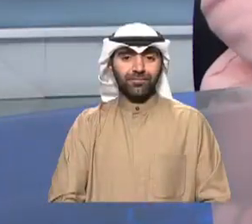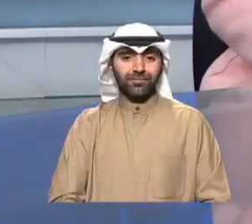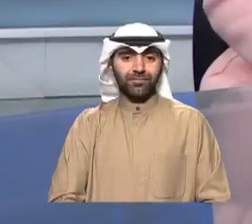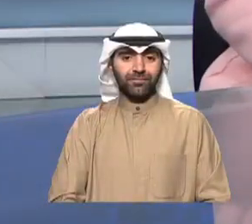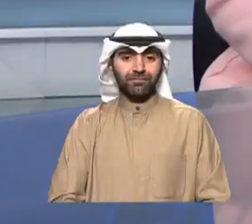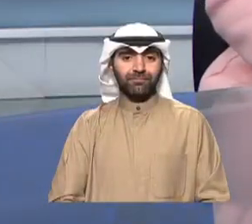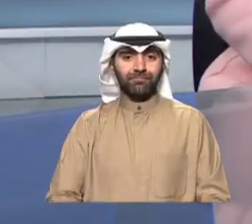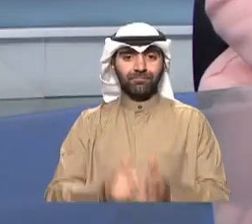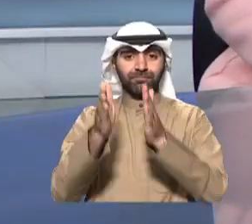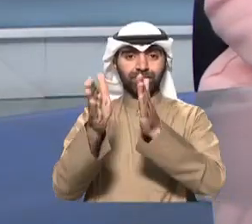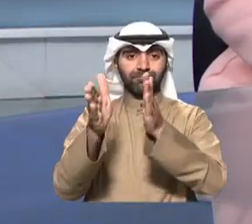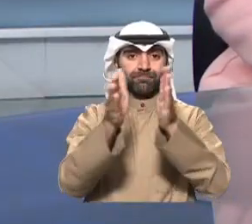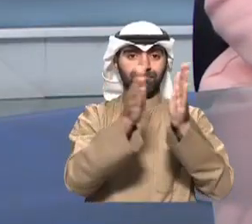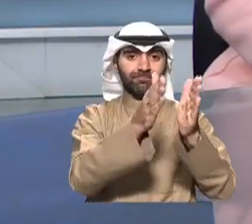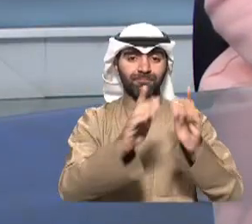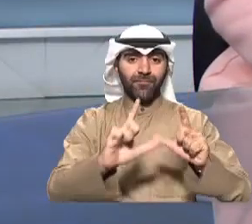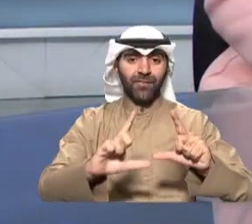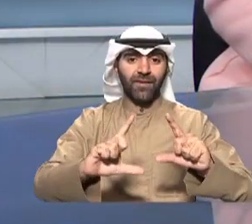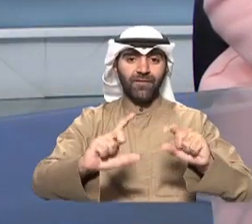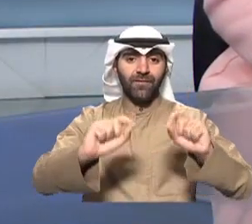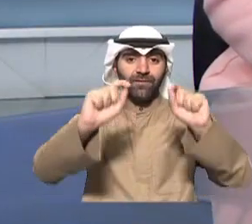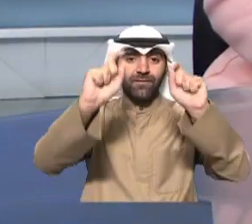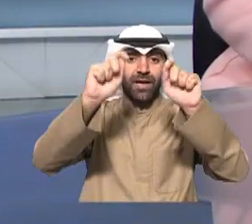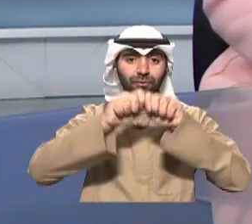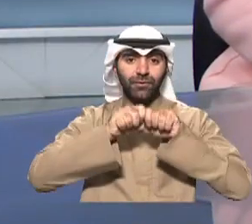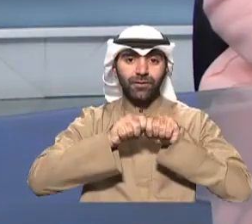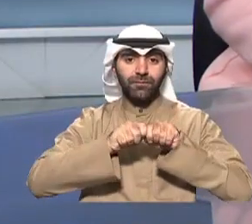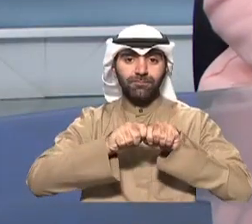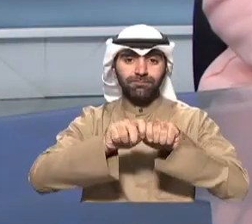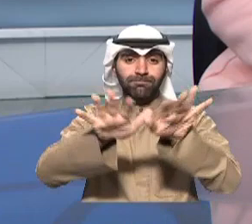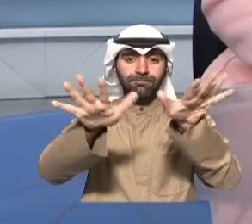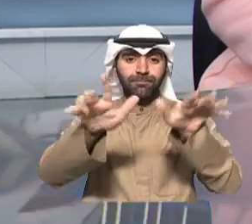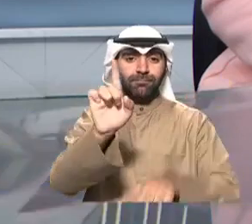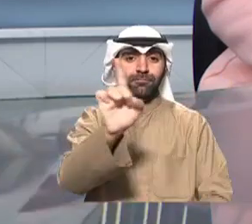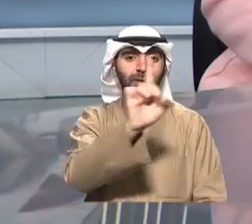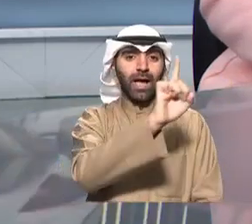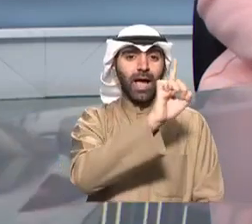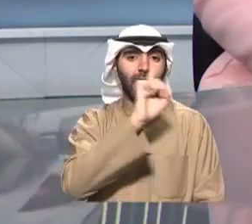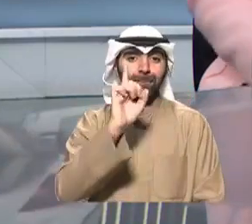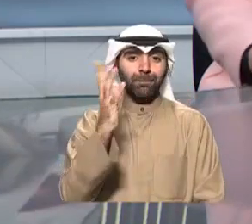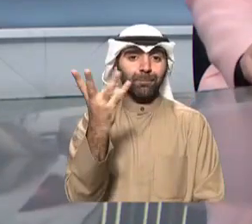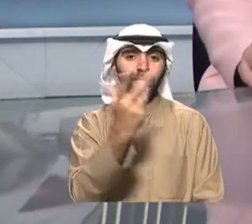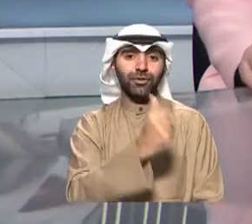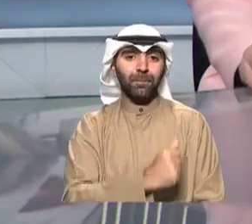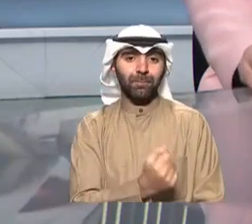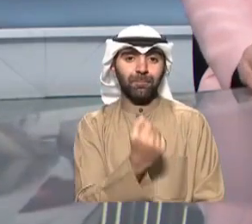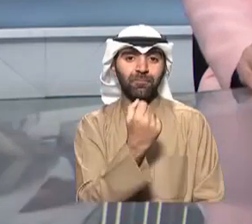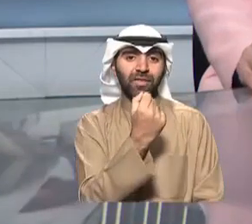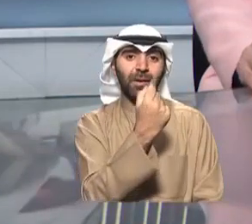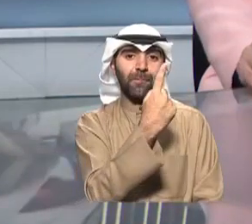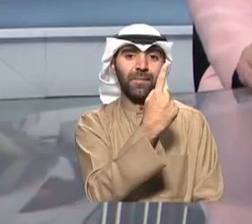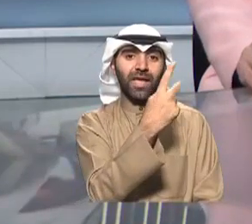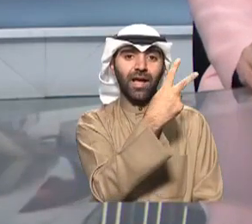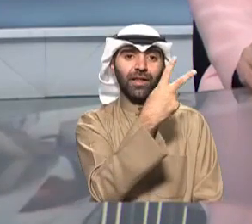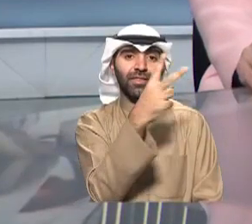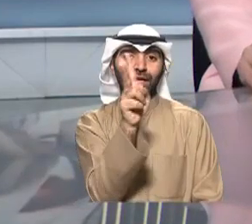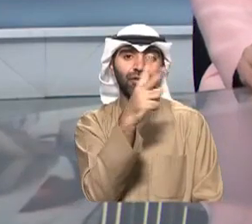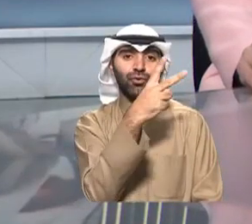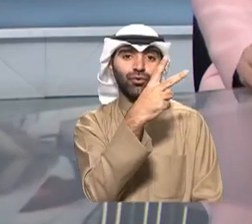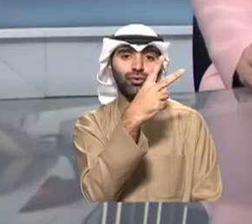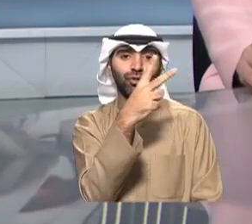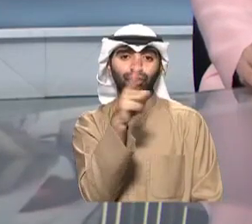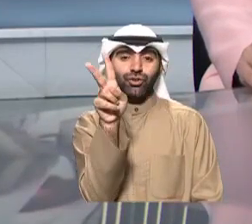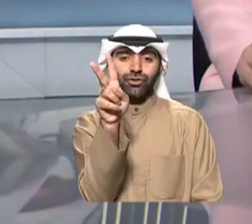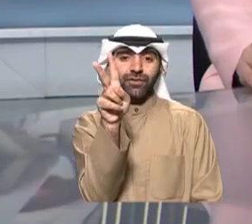وإلى جائحة كوفيد 19، حيث تجاوزت أرقام الإصابات 122 مليون حول العالم، في حين تجاوز إجمالي